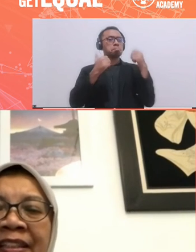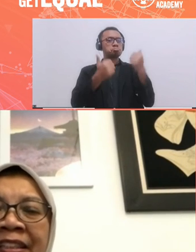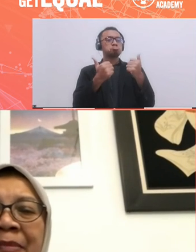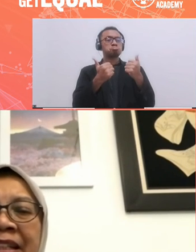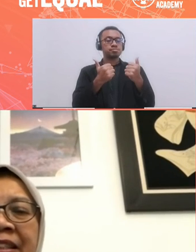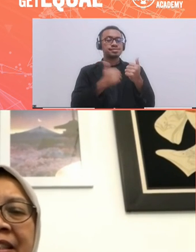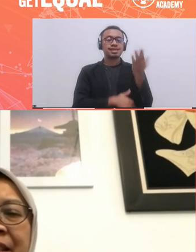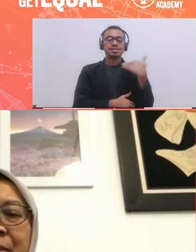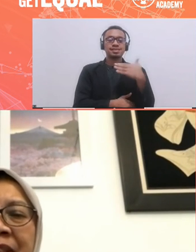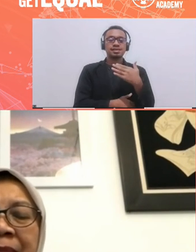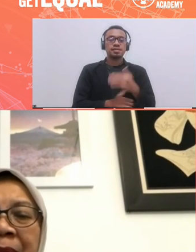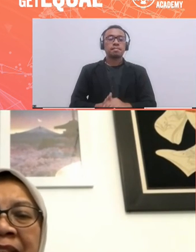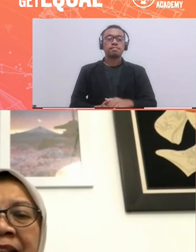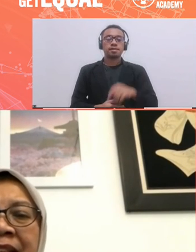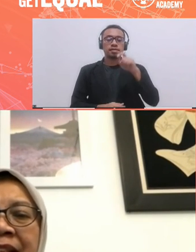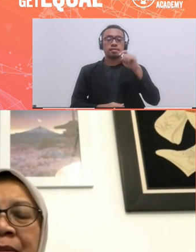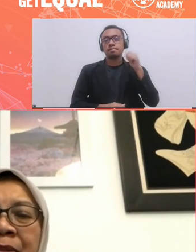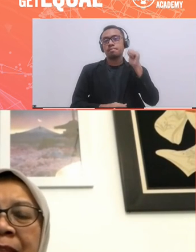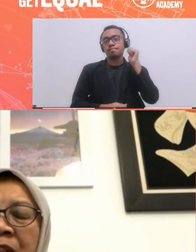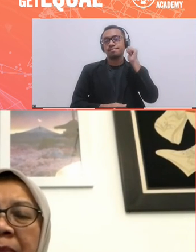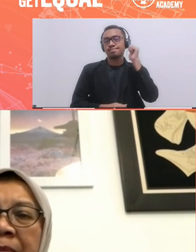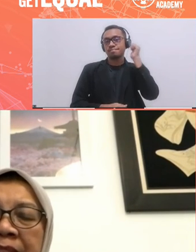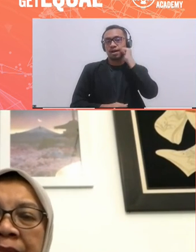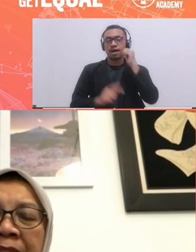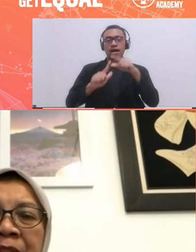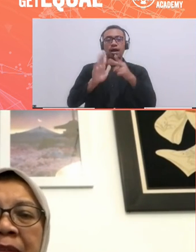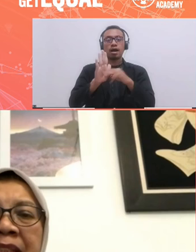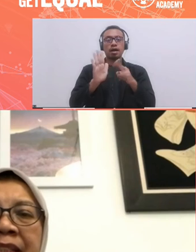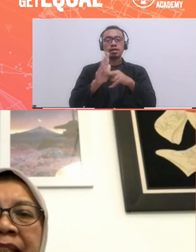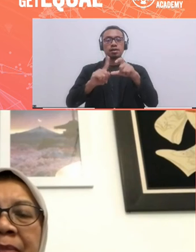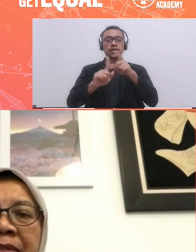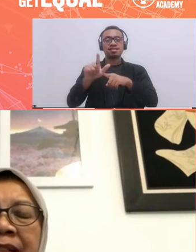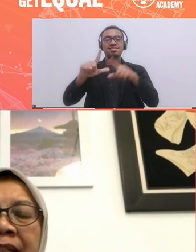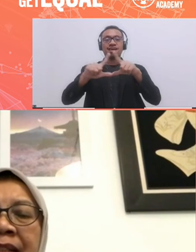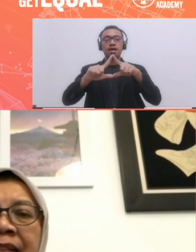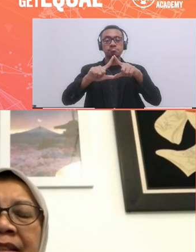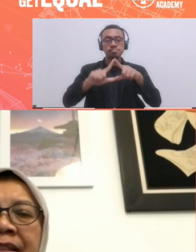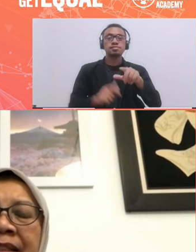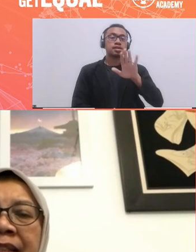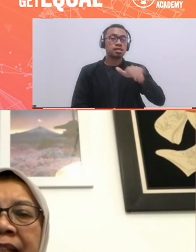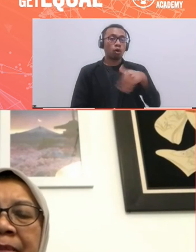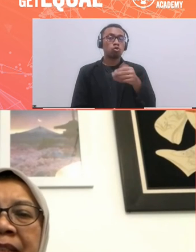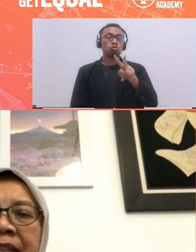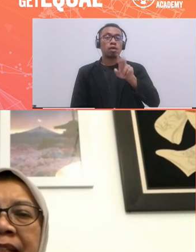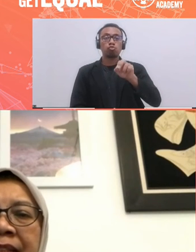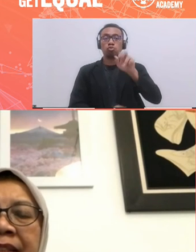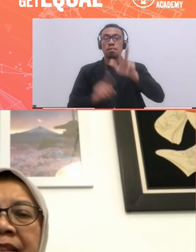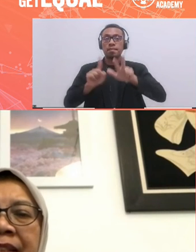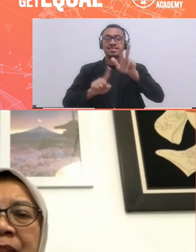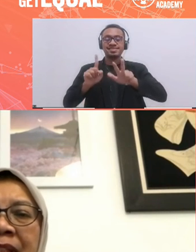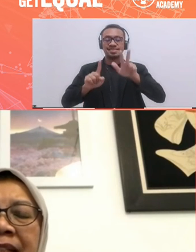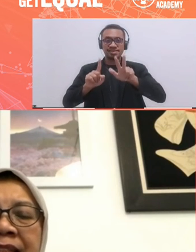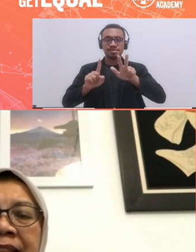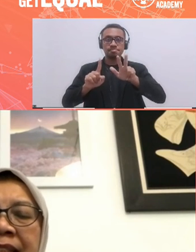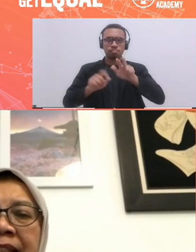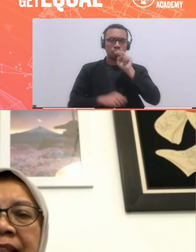disampaikan oleh tadi Mbak Anindya juga, memang tahun 2018 itu kami sudah melihat bahwa ketika kita melihat